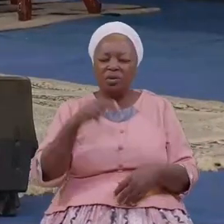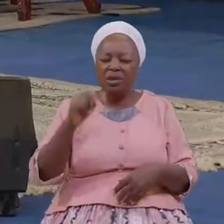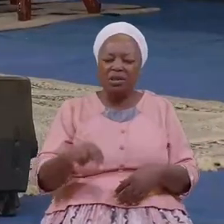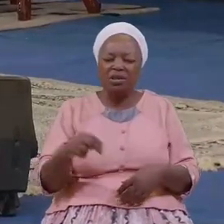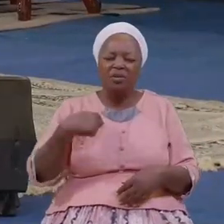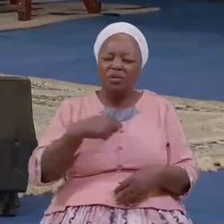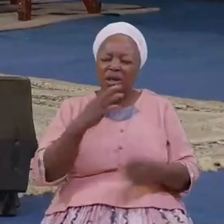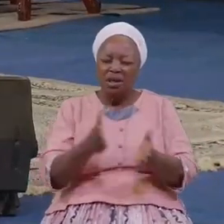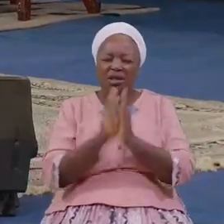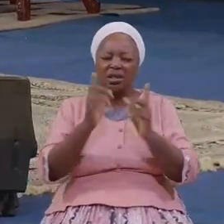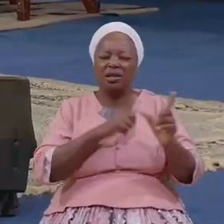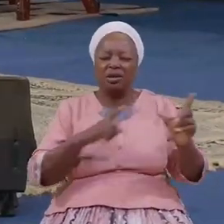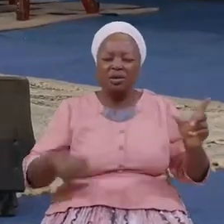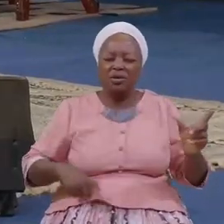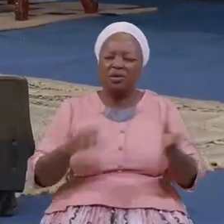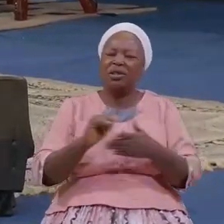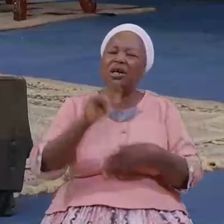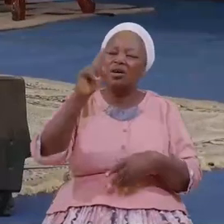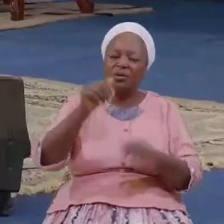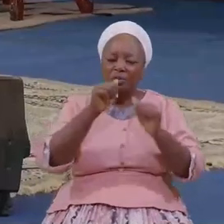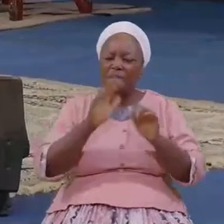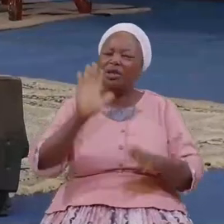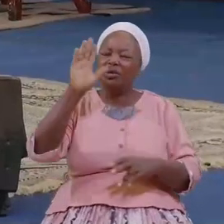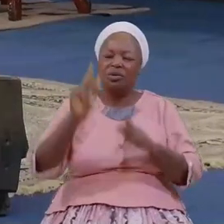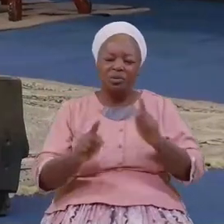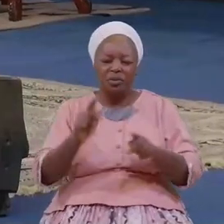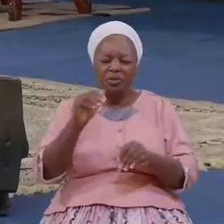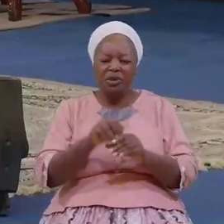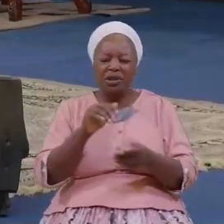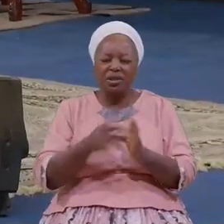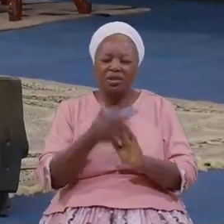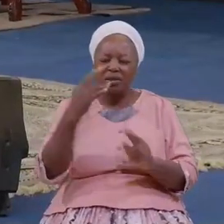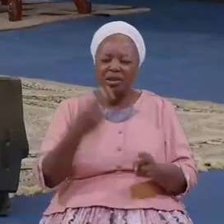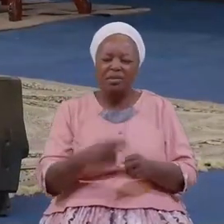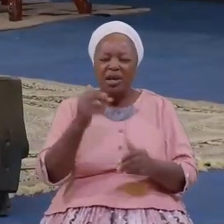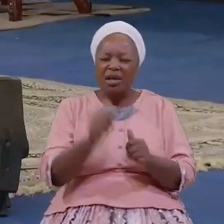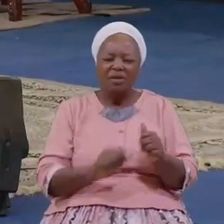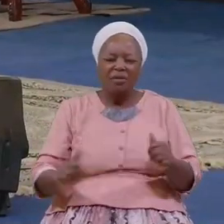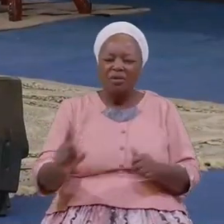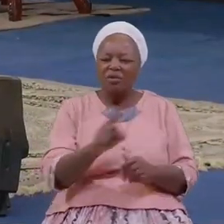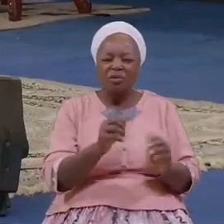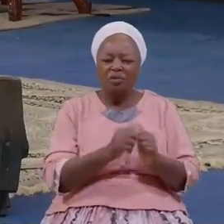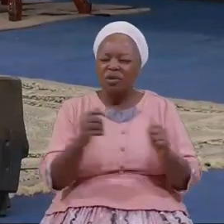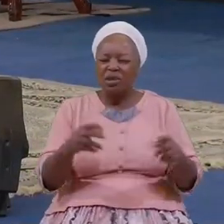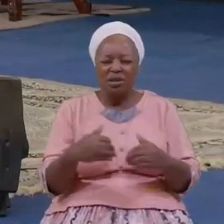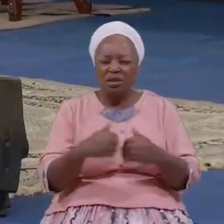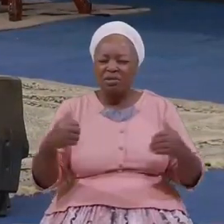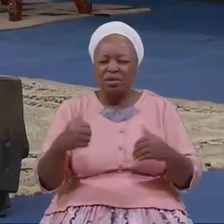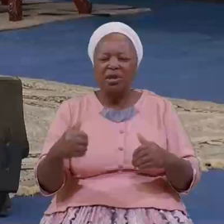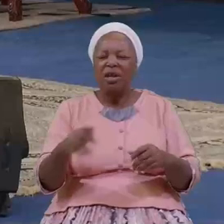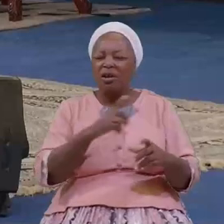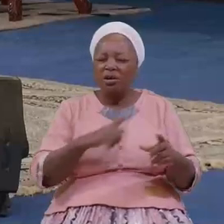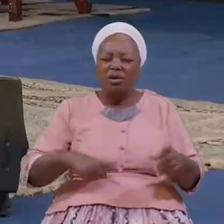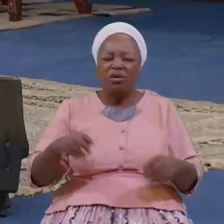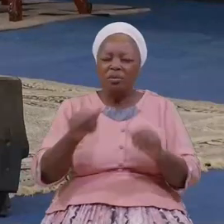besoin. Demandons, Seigneur, que tu bénisses ton peuple, que tout le monde, sans exception, que tu